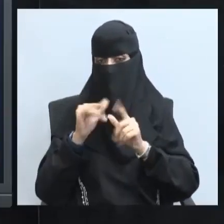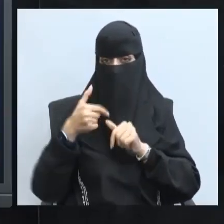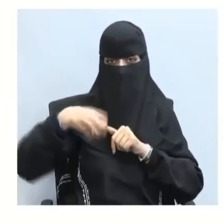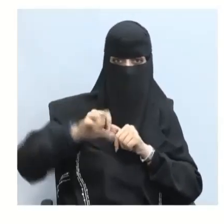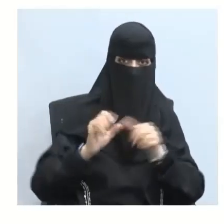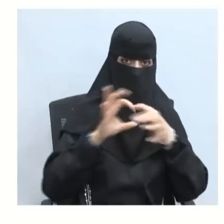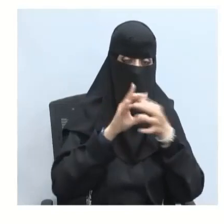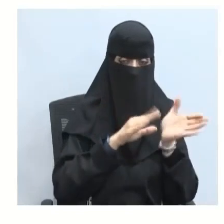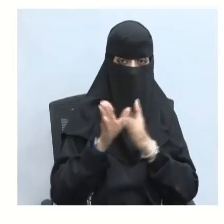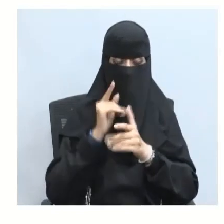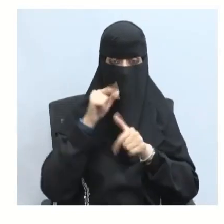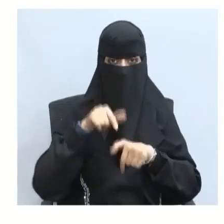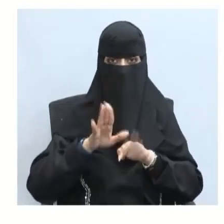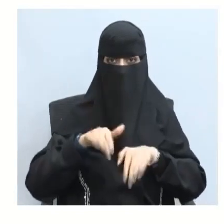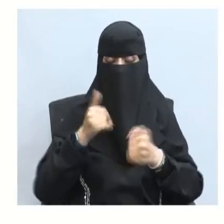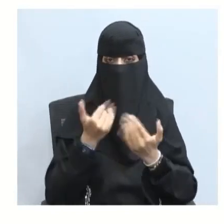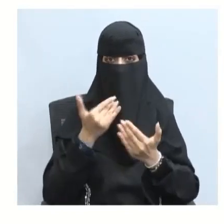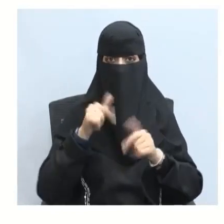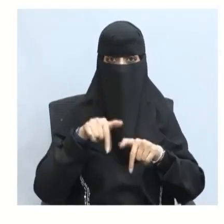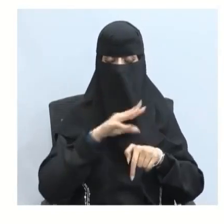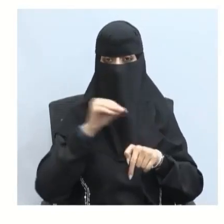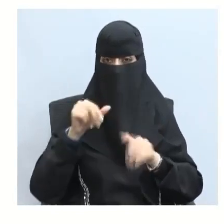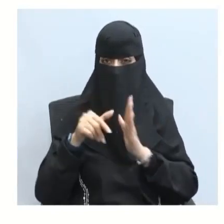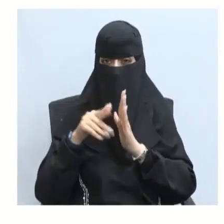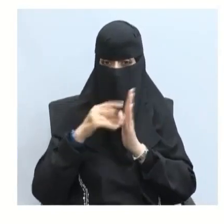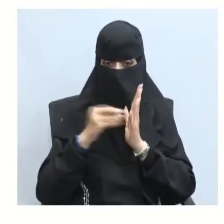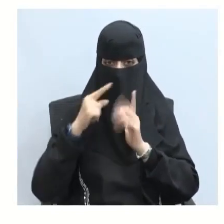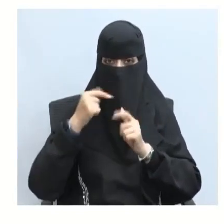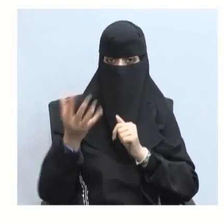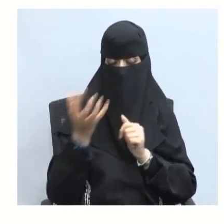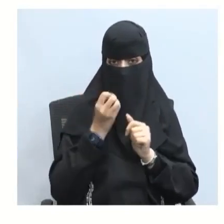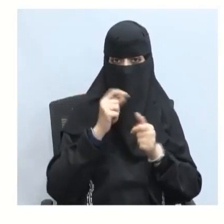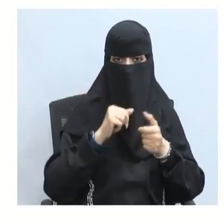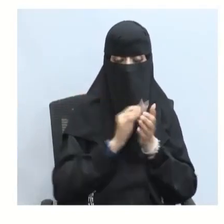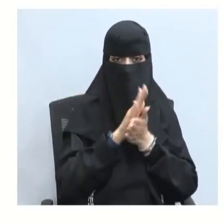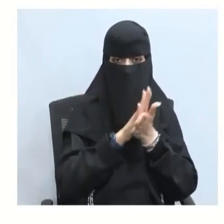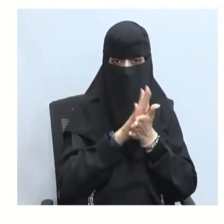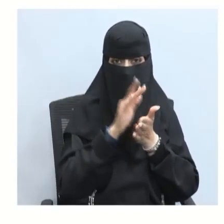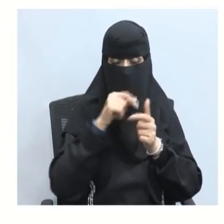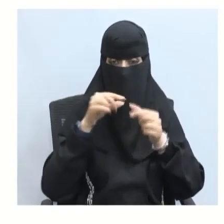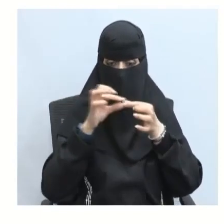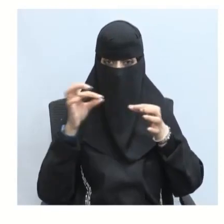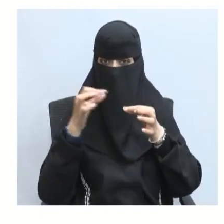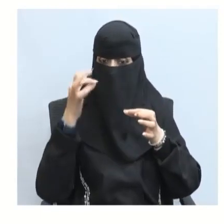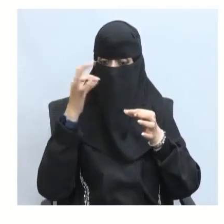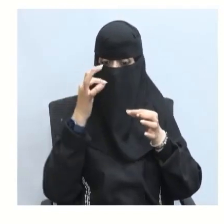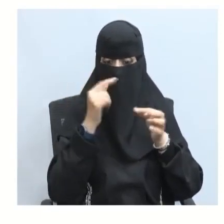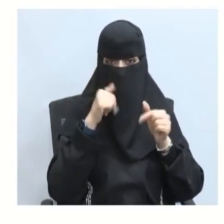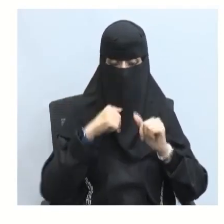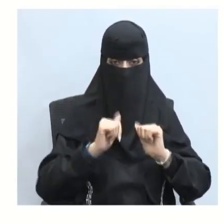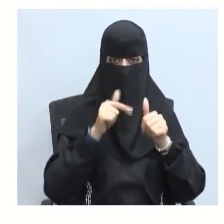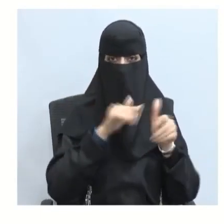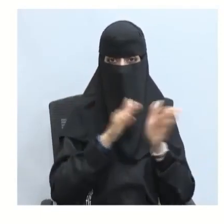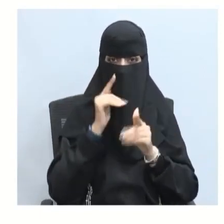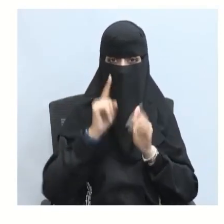الرابطه فيها اذا اذا لا يوجد لديك هذا النموذج تستطيع الاستعاضه عنه بالصلصال واعواد الاسنان